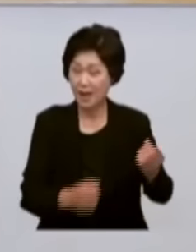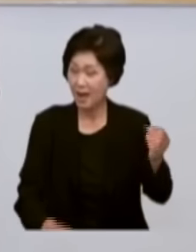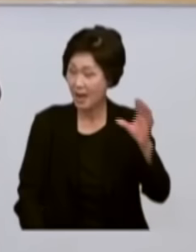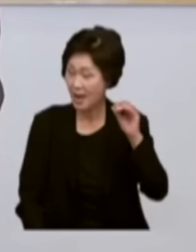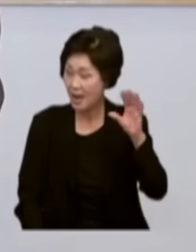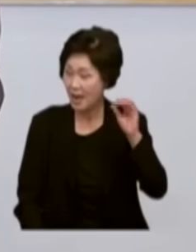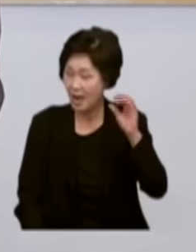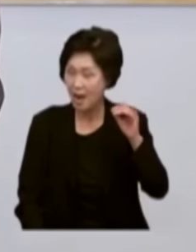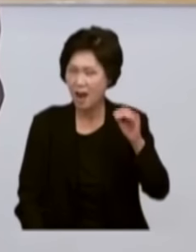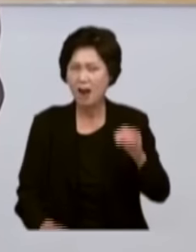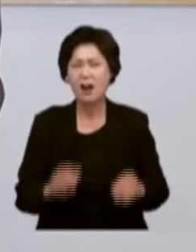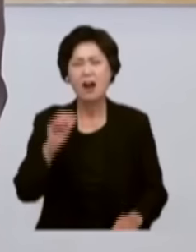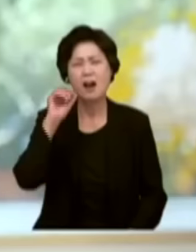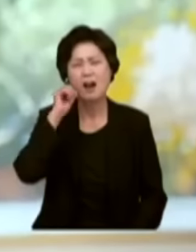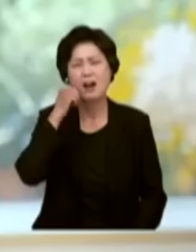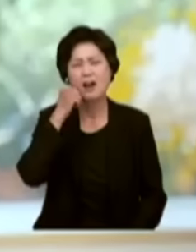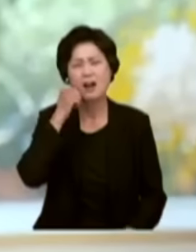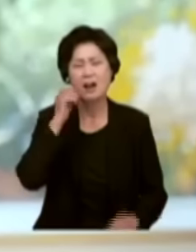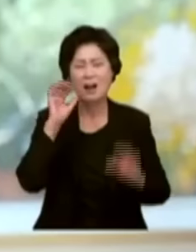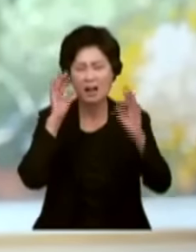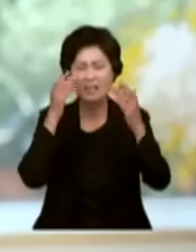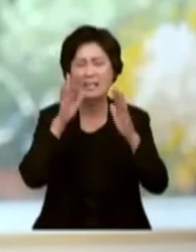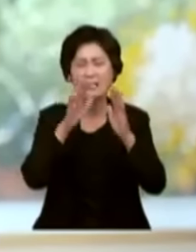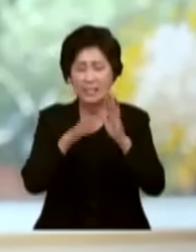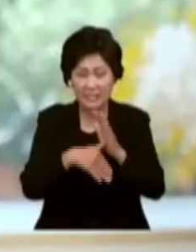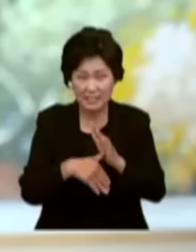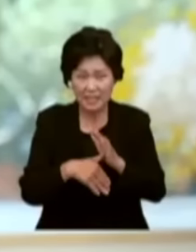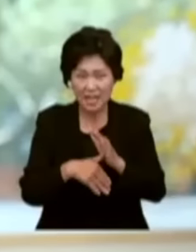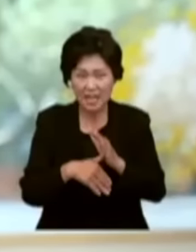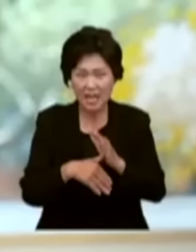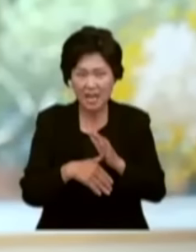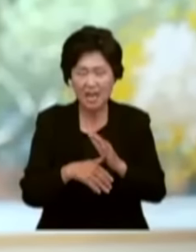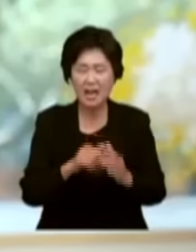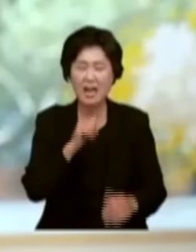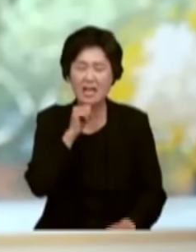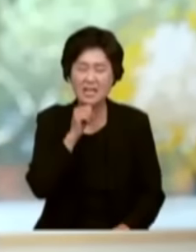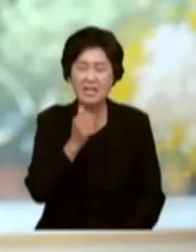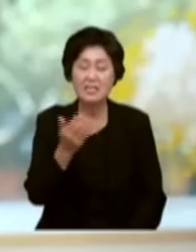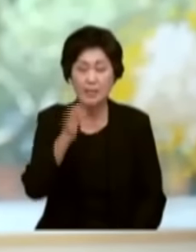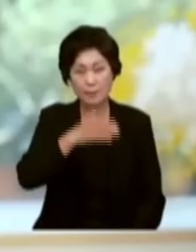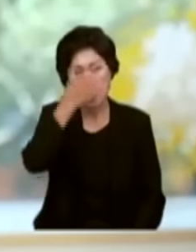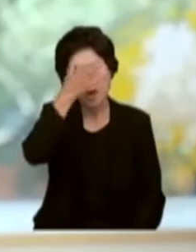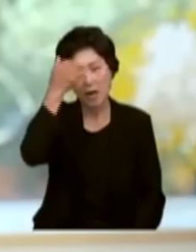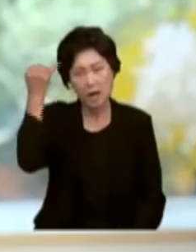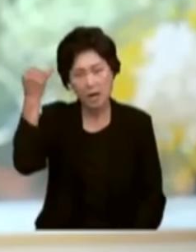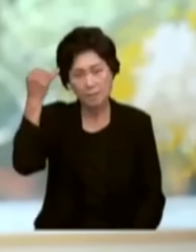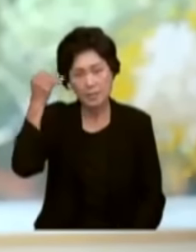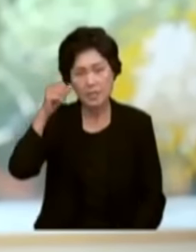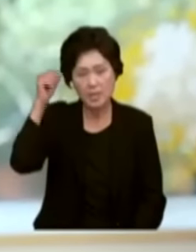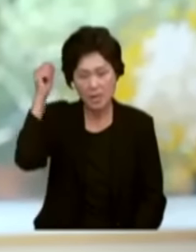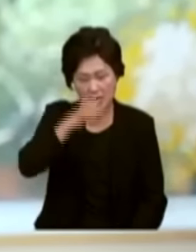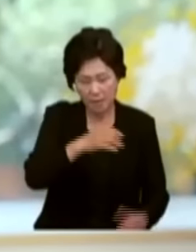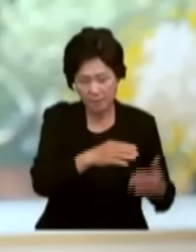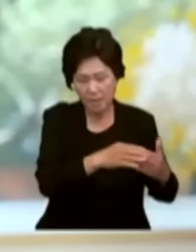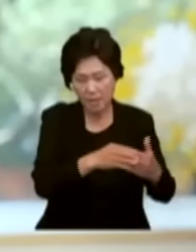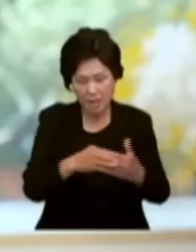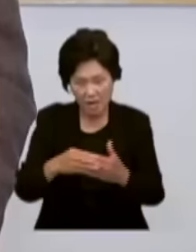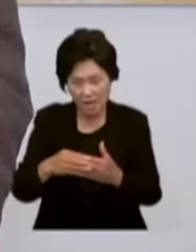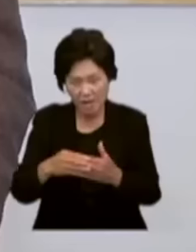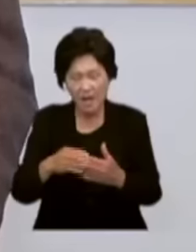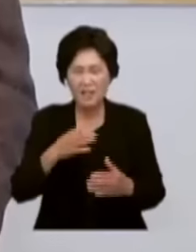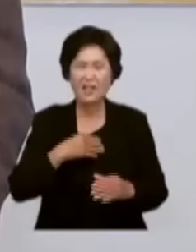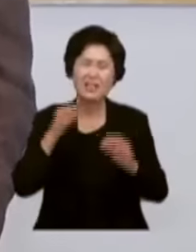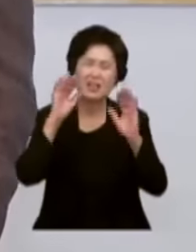그 가정적인 어려움이 있었지만 할머니가 새벽 기도를 데리고 다녔고요. 그러니까요. 나는 어렸을 때부터 우리 할머니가 저를